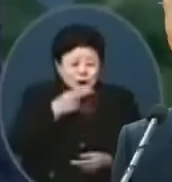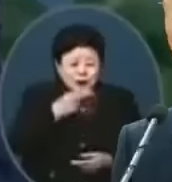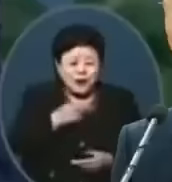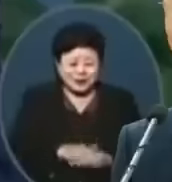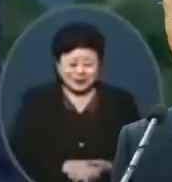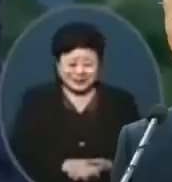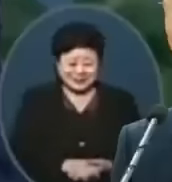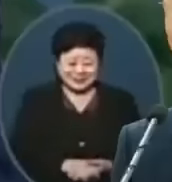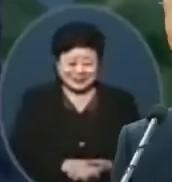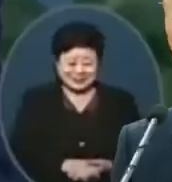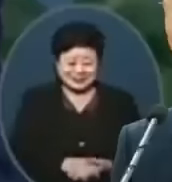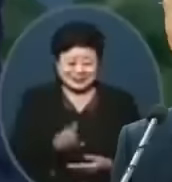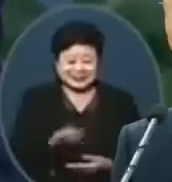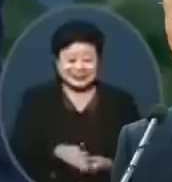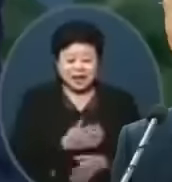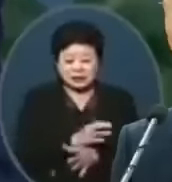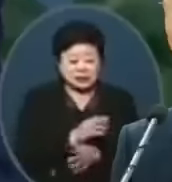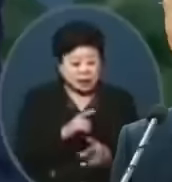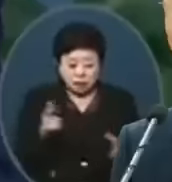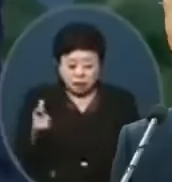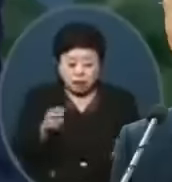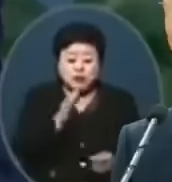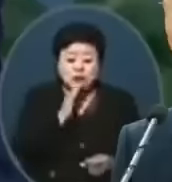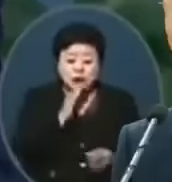내가 이거 장난이 아닙니다.